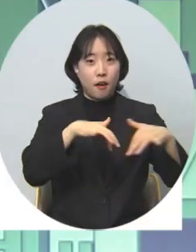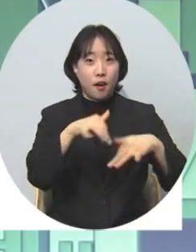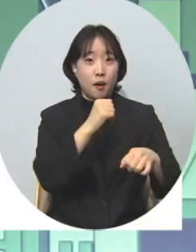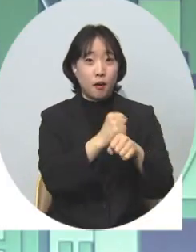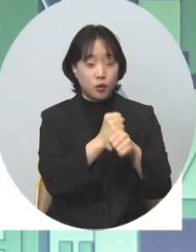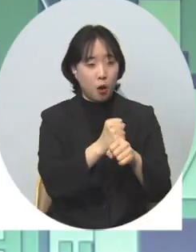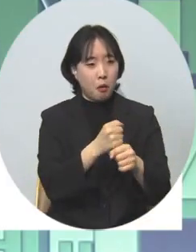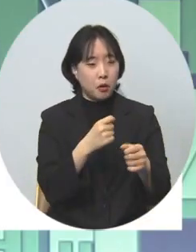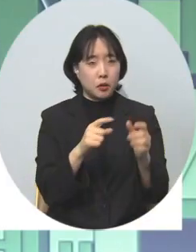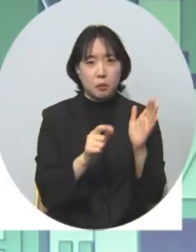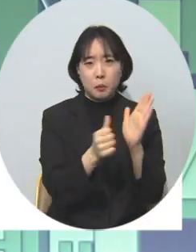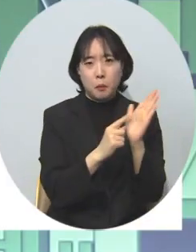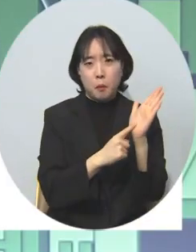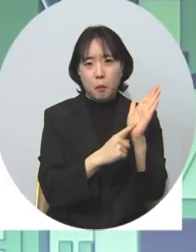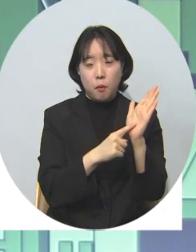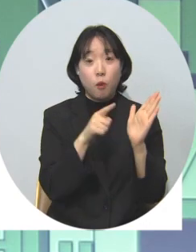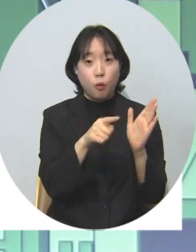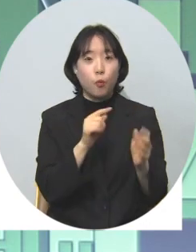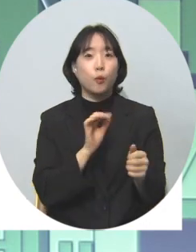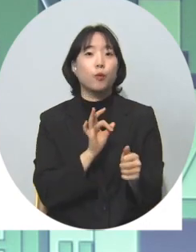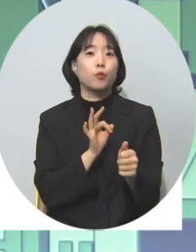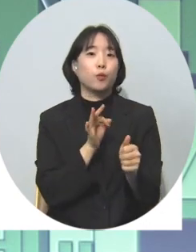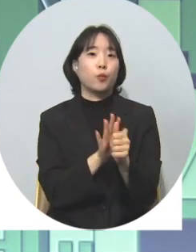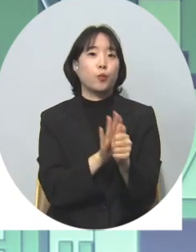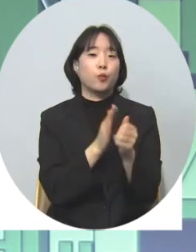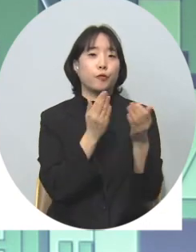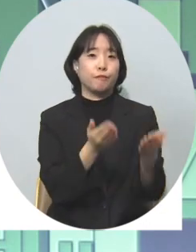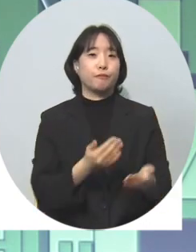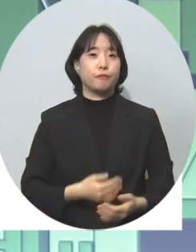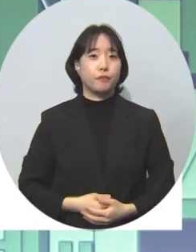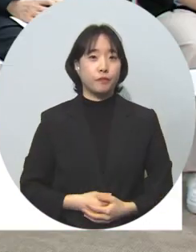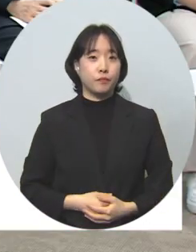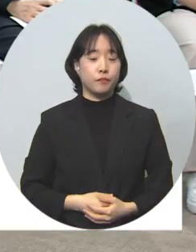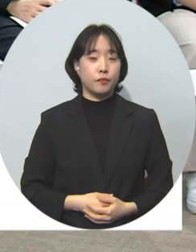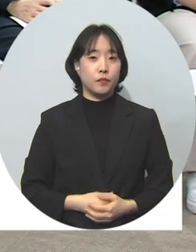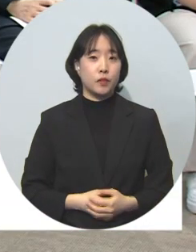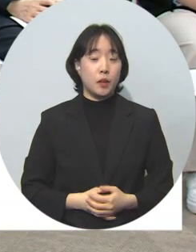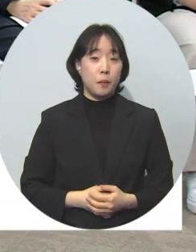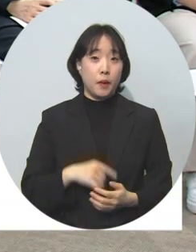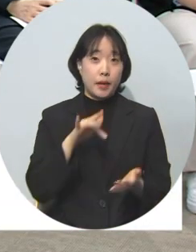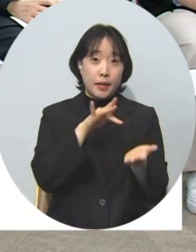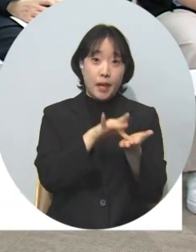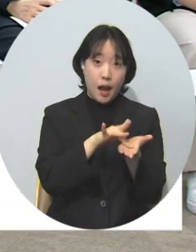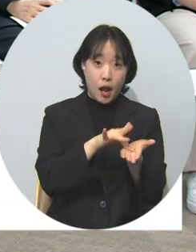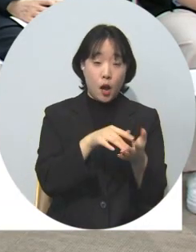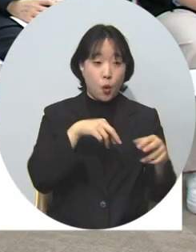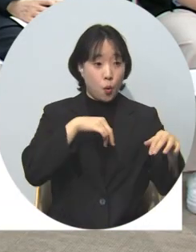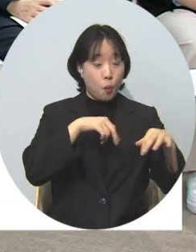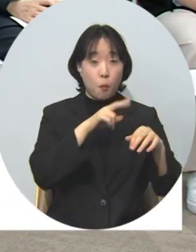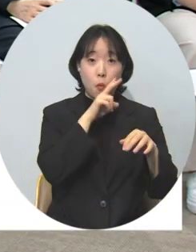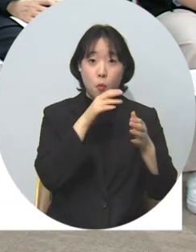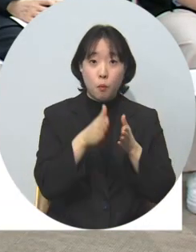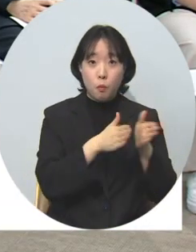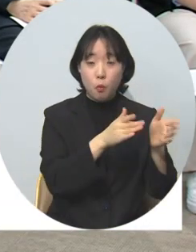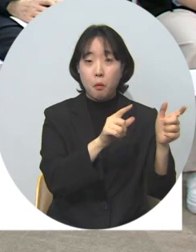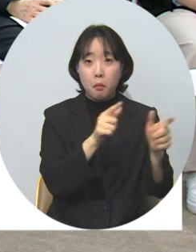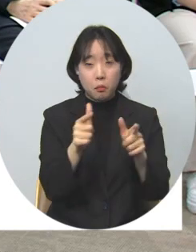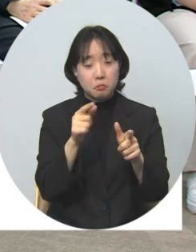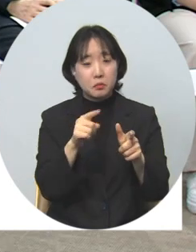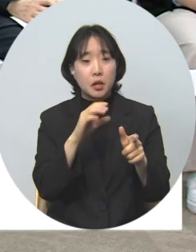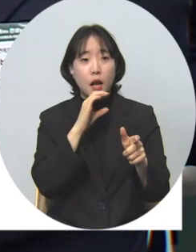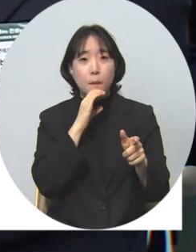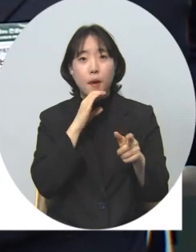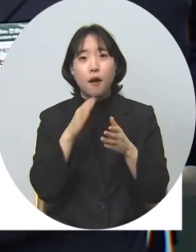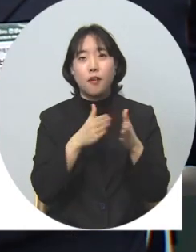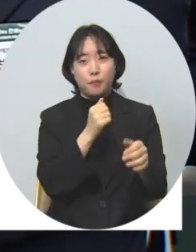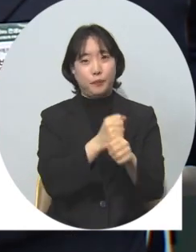상품화에 홍보할 수 있도록 지원합니다 특히 약정 골목과 근대역사 문화 공간은 대학 통합 강의실과 노천 카페 거리로